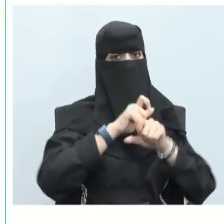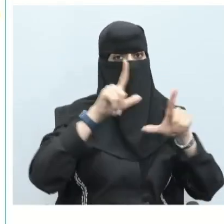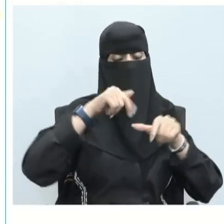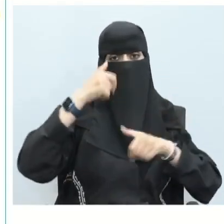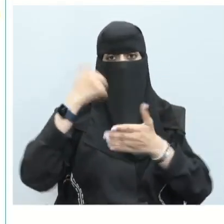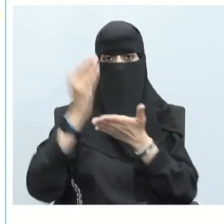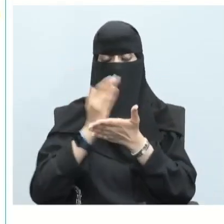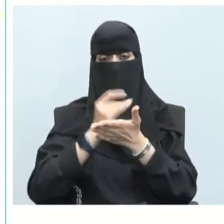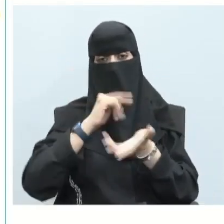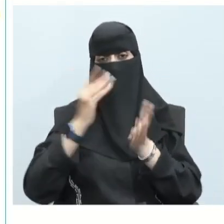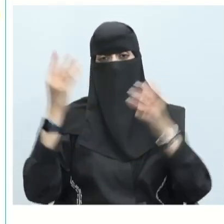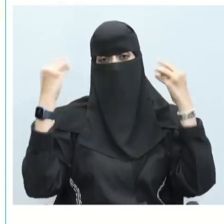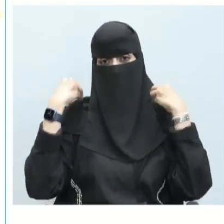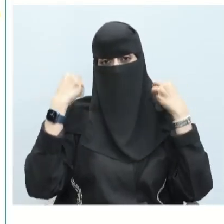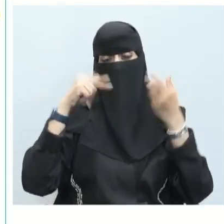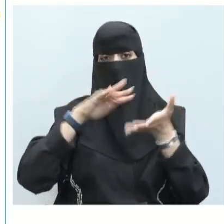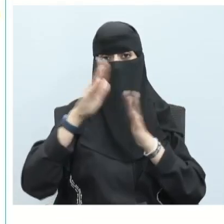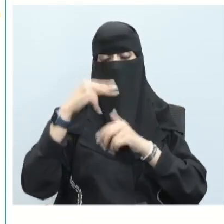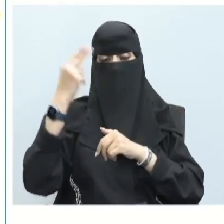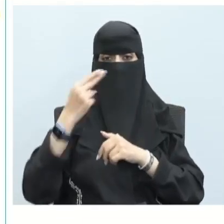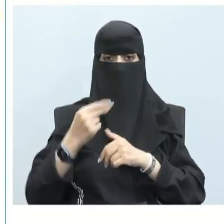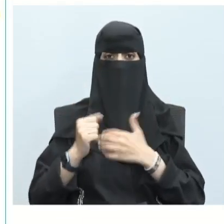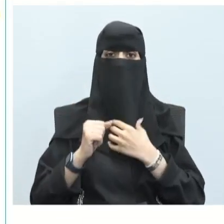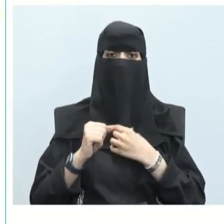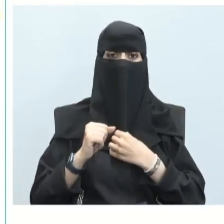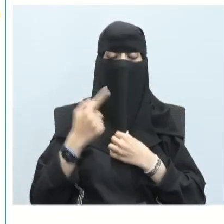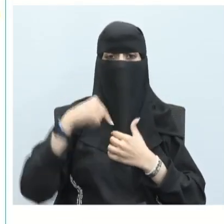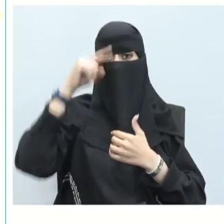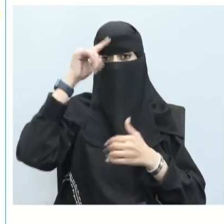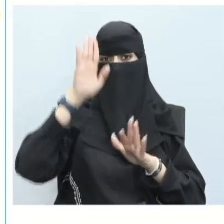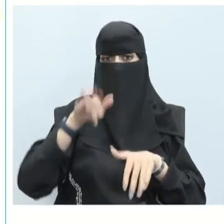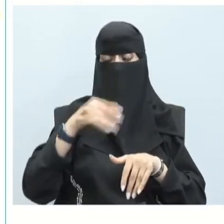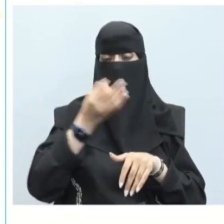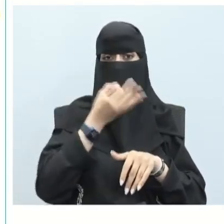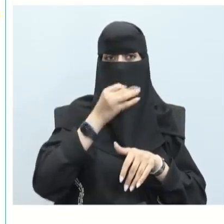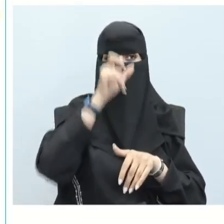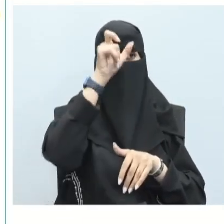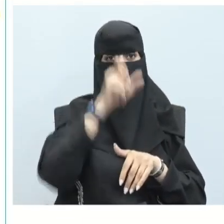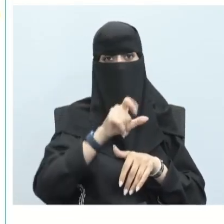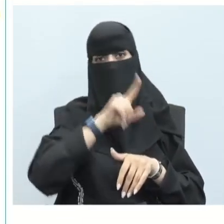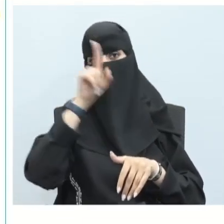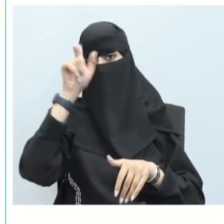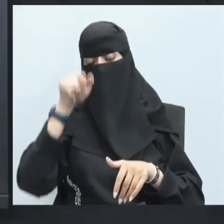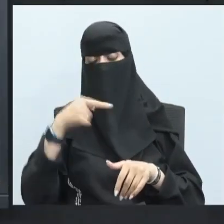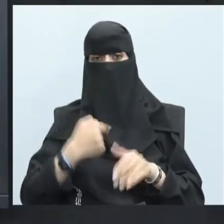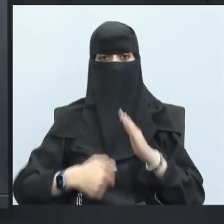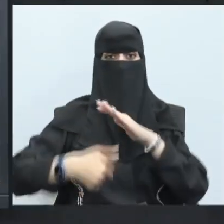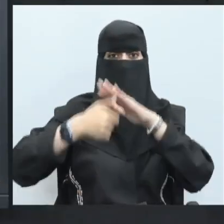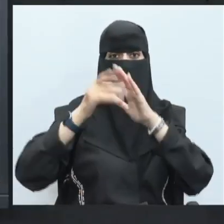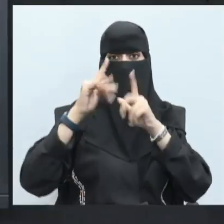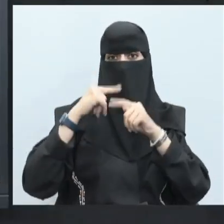اقتصاديا او رياضيا او فنيا مثلا قال الشخص الفلاني صاحب منصب او